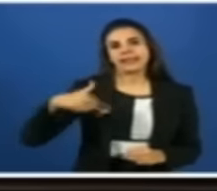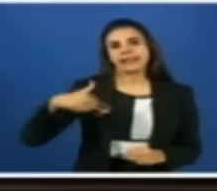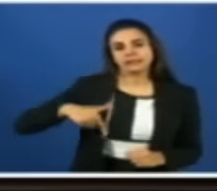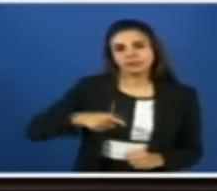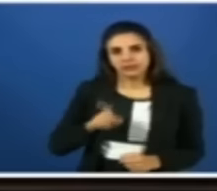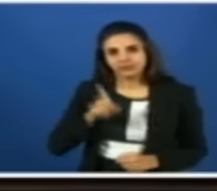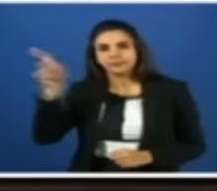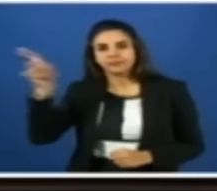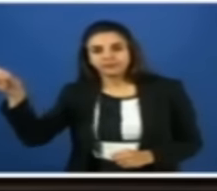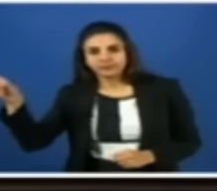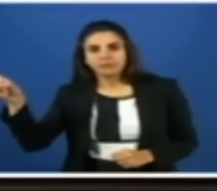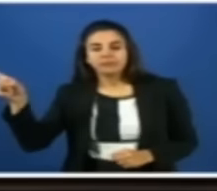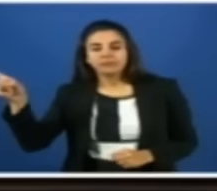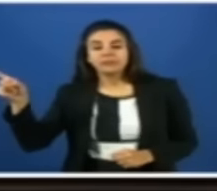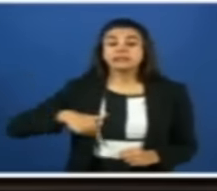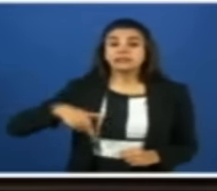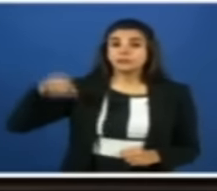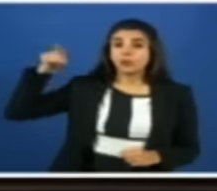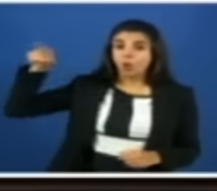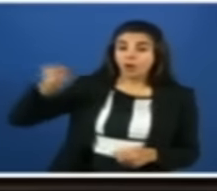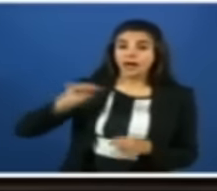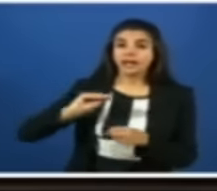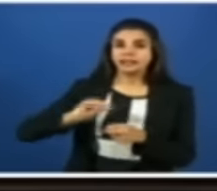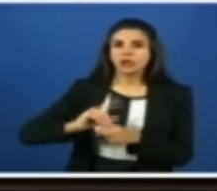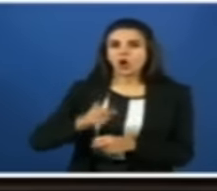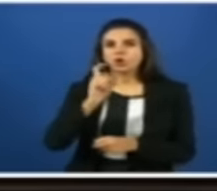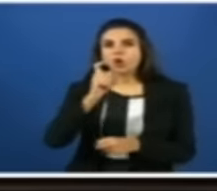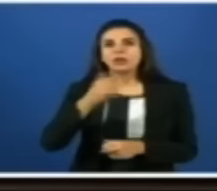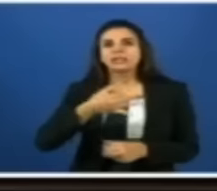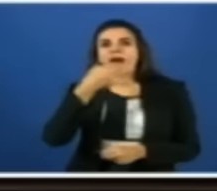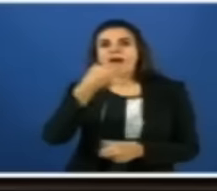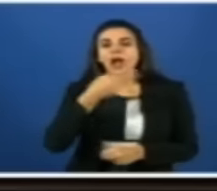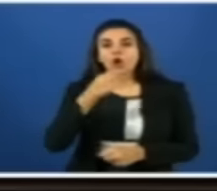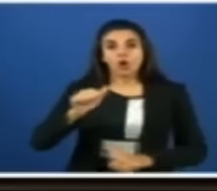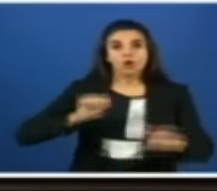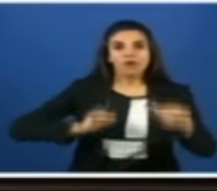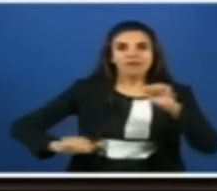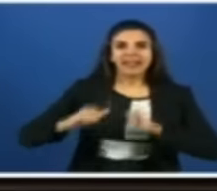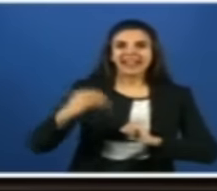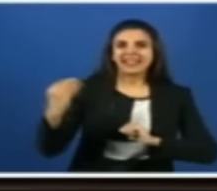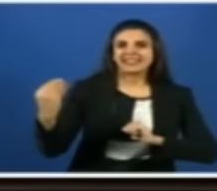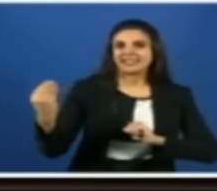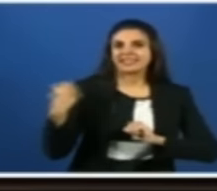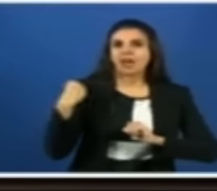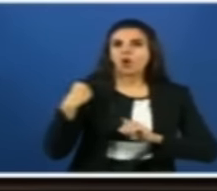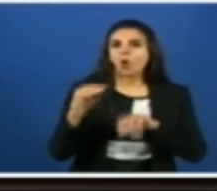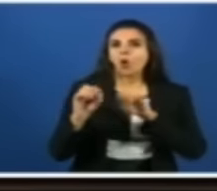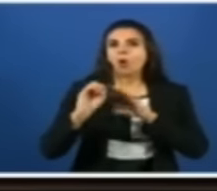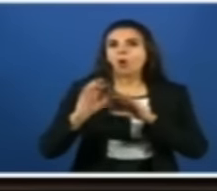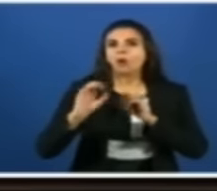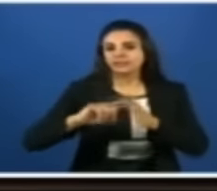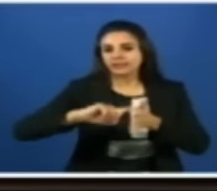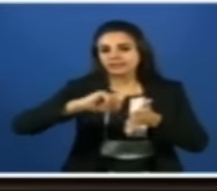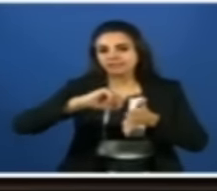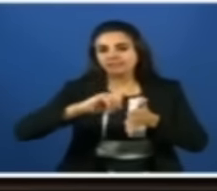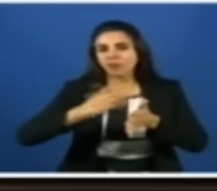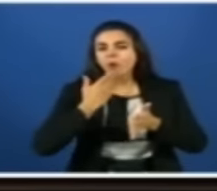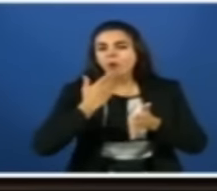İzmir'deydik. İzmir'de 9 Eylül Üniversitesi'nin yeni öğretim akademik